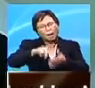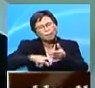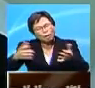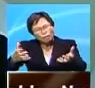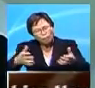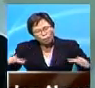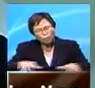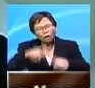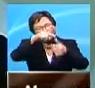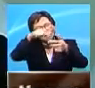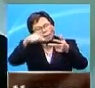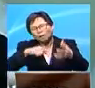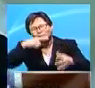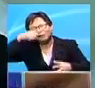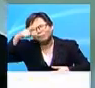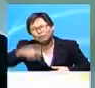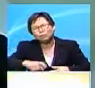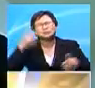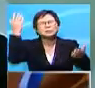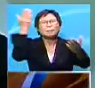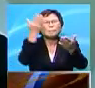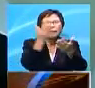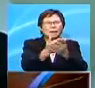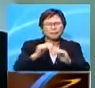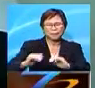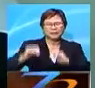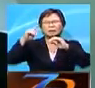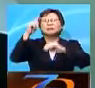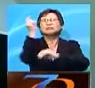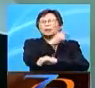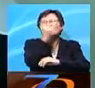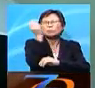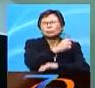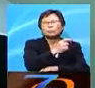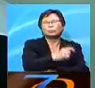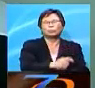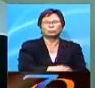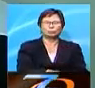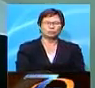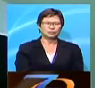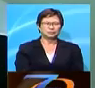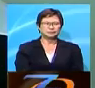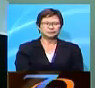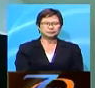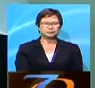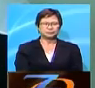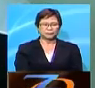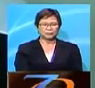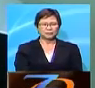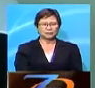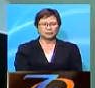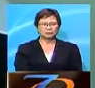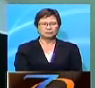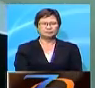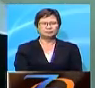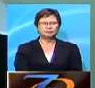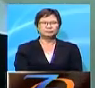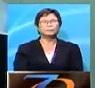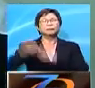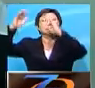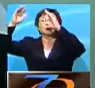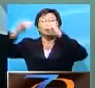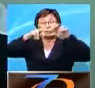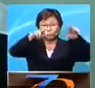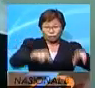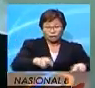semuanya tak perlulah sampai ke peringkat ini sekotor ini ya beliau